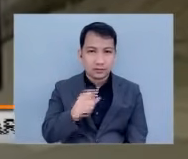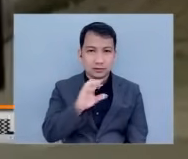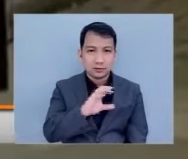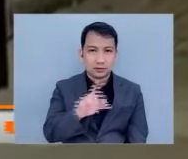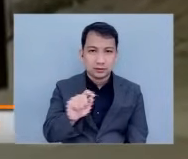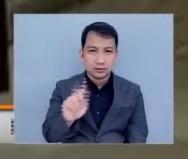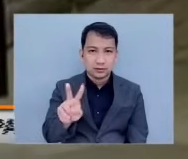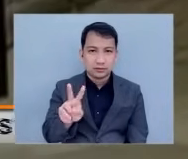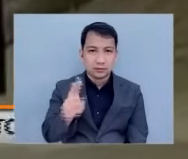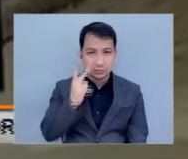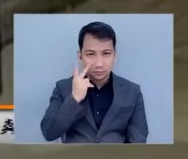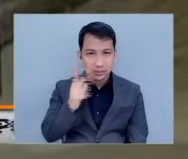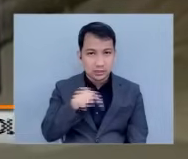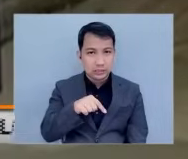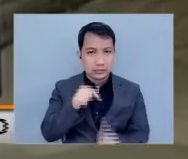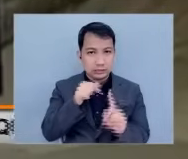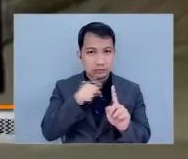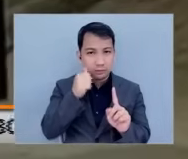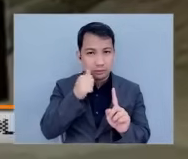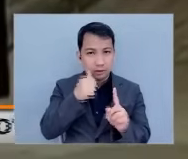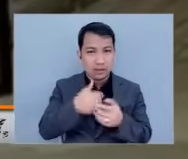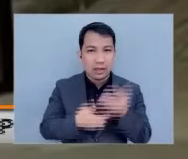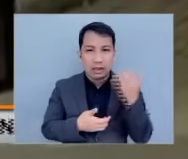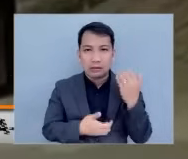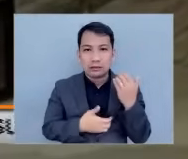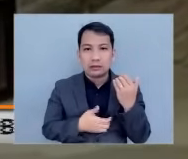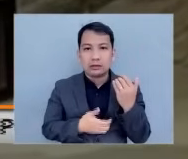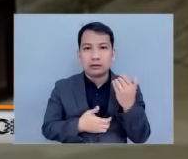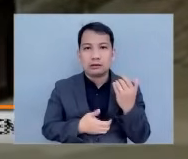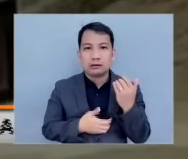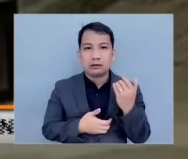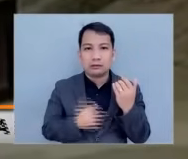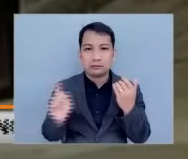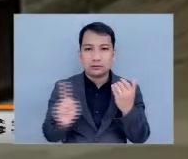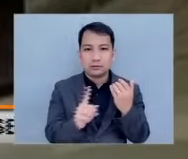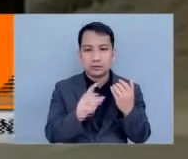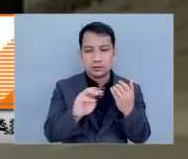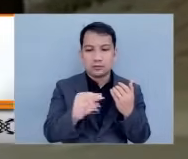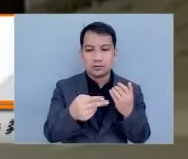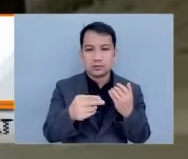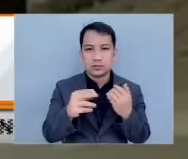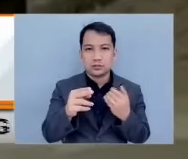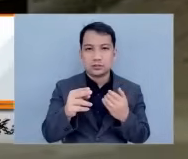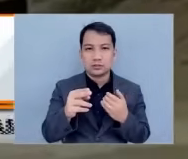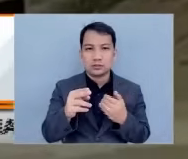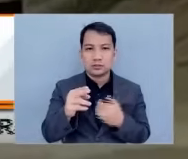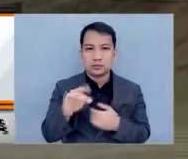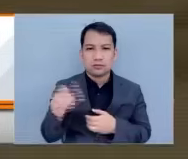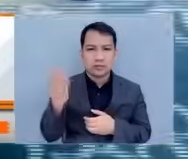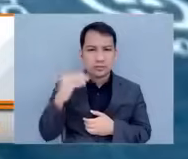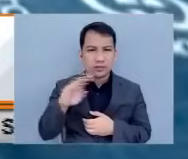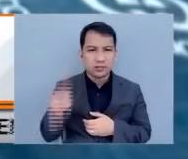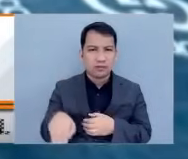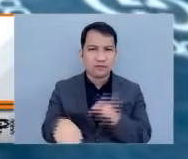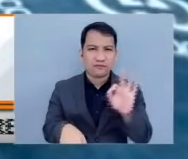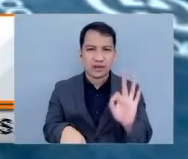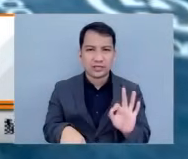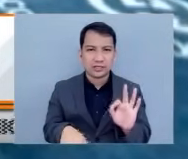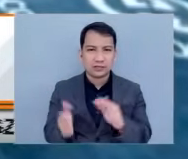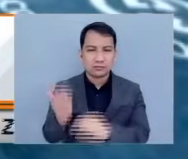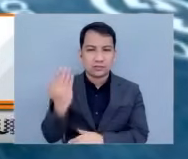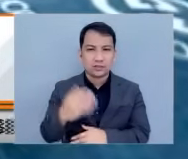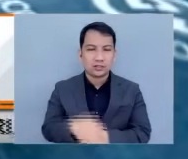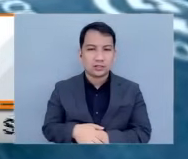makikita ang isang babaeng may kargang sanggol habang tumatawid sa MH Del Pilar Avenue sa Manila noong Biyernes ng umaga. Pero ang sanggol na